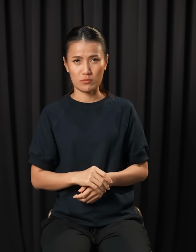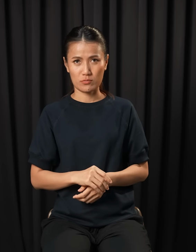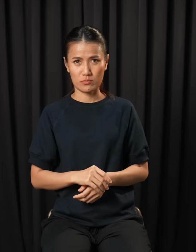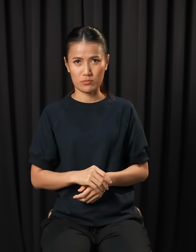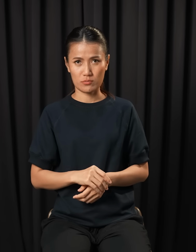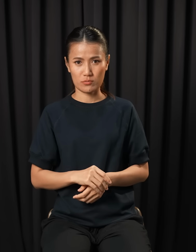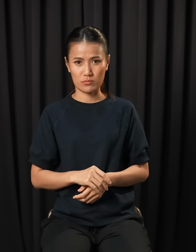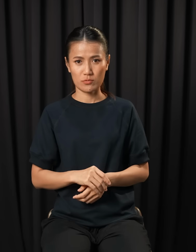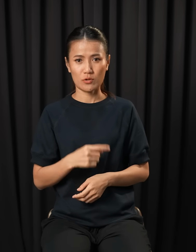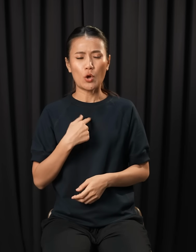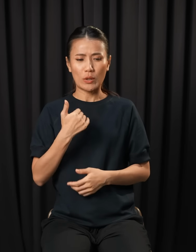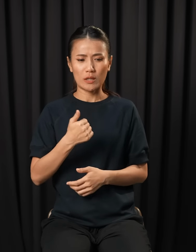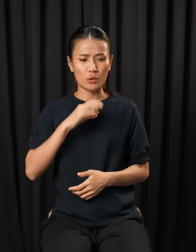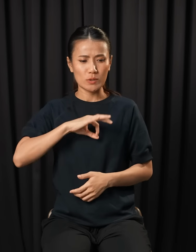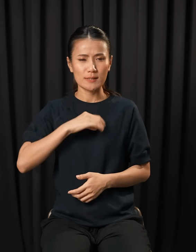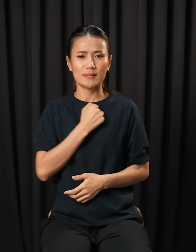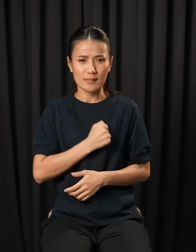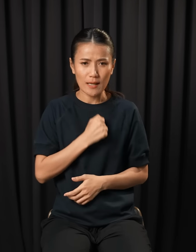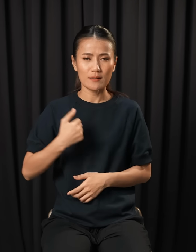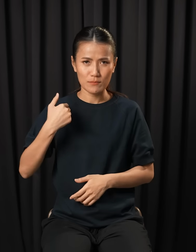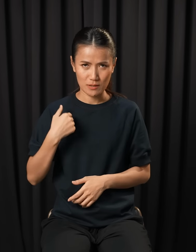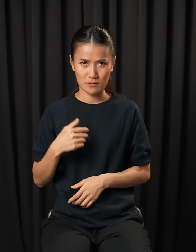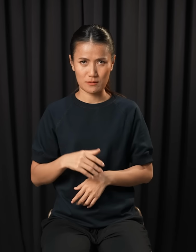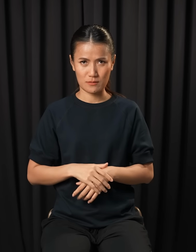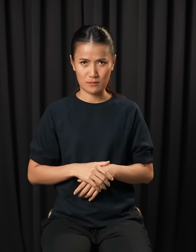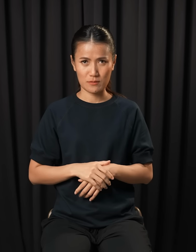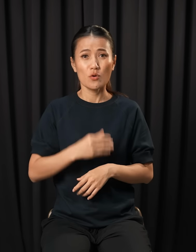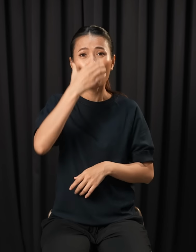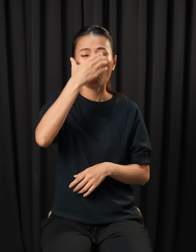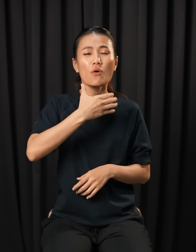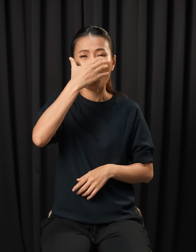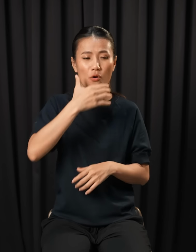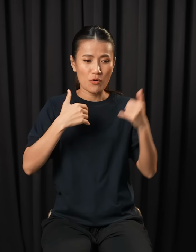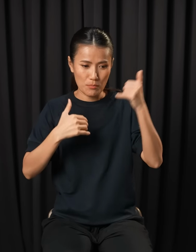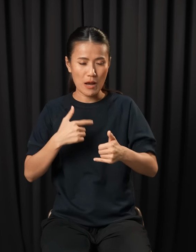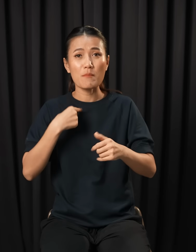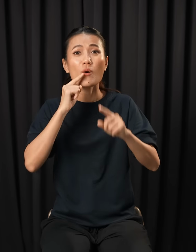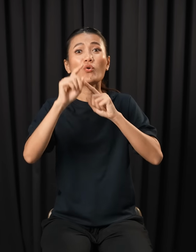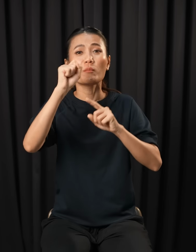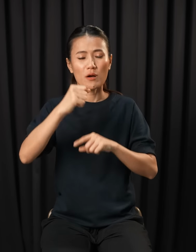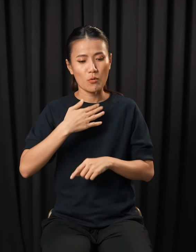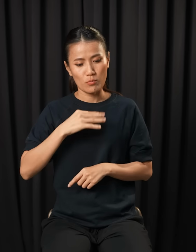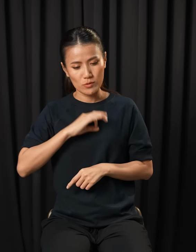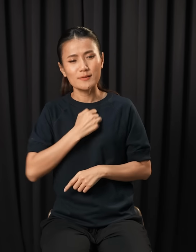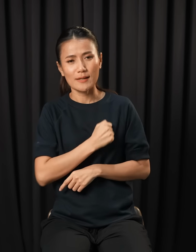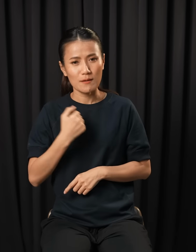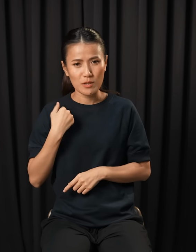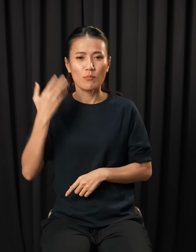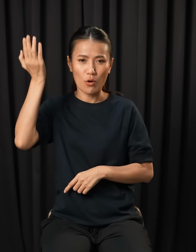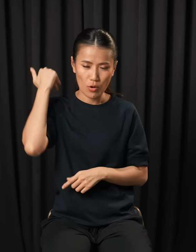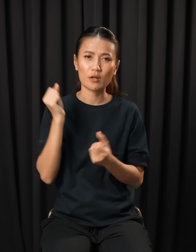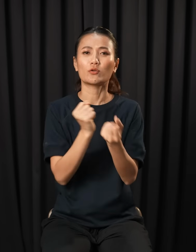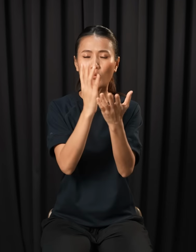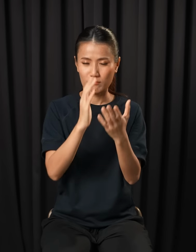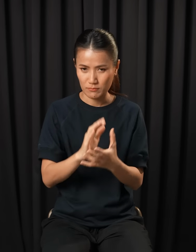คช่อกับเนี่ยมาคุยในรายการผมนี่แหละที่เป็นจุดที่ผมก็ยังเสียใจถึงเดี๋ยวนี้นะว่าไปทำให้พรรคก็เดือดร้